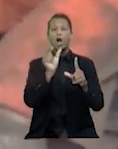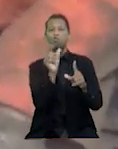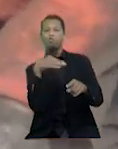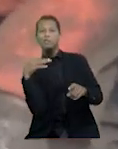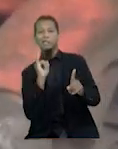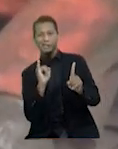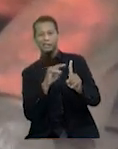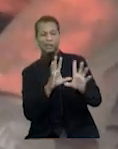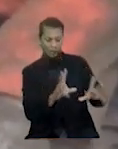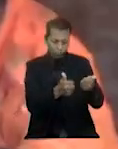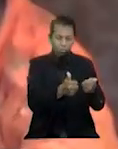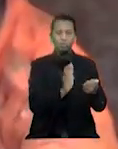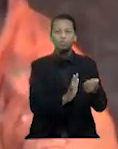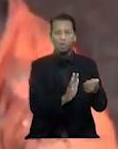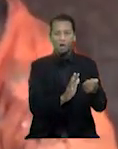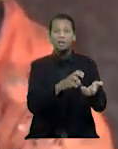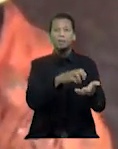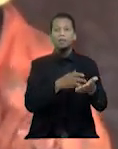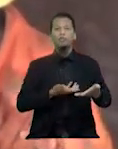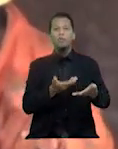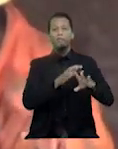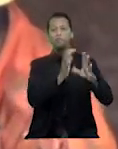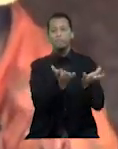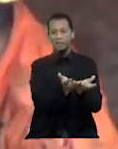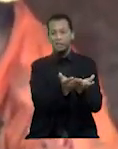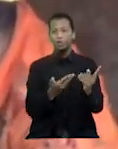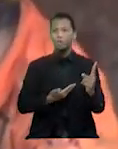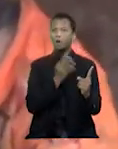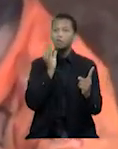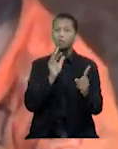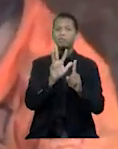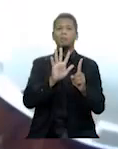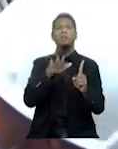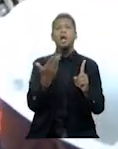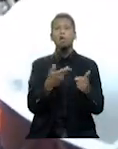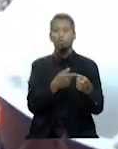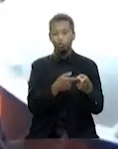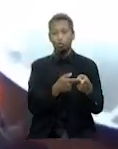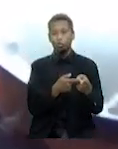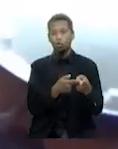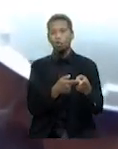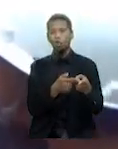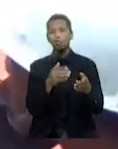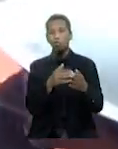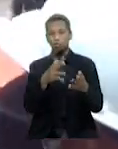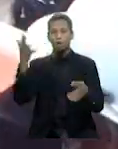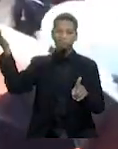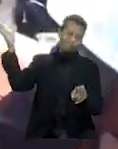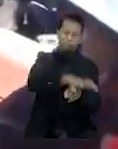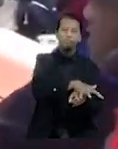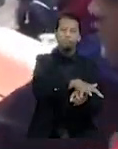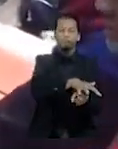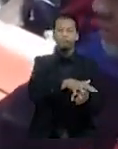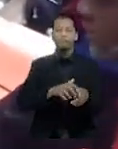Barat. Korban 19 tahun tewas setelah rumahnya tertimbun longsor dari tebing pondasi. Proses